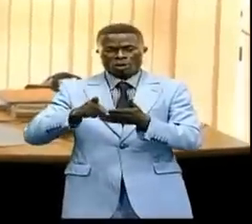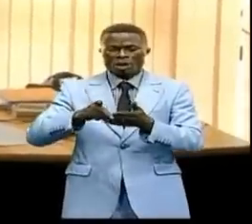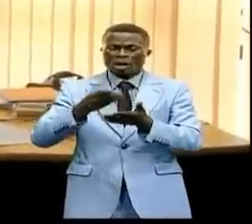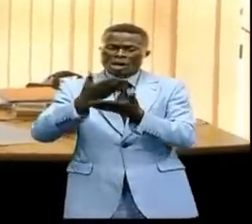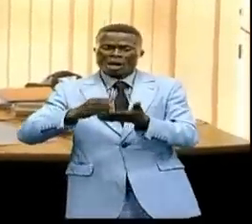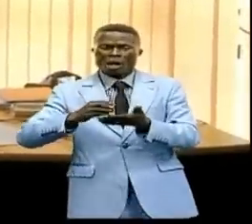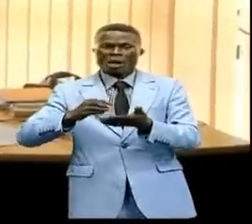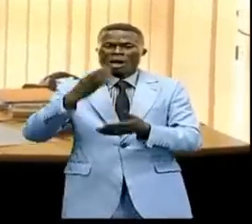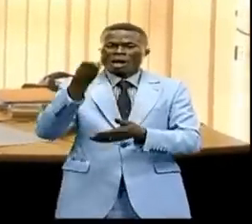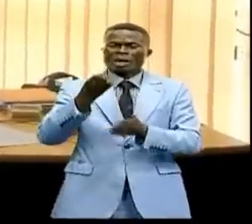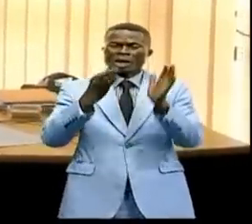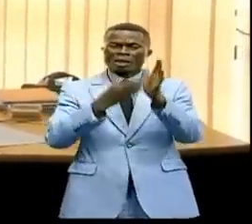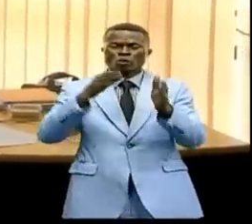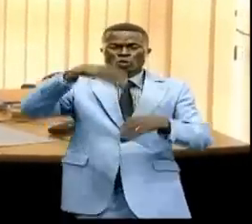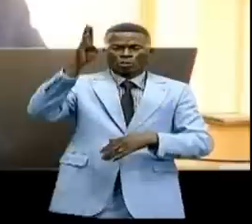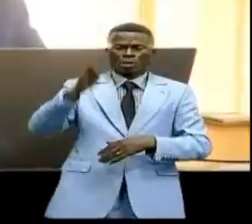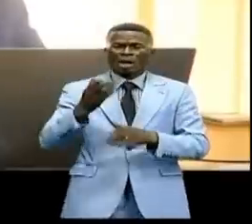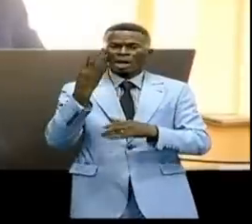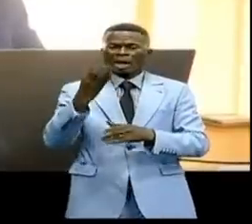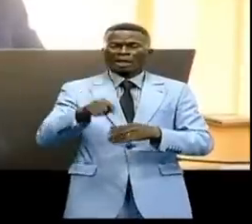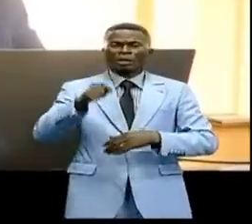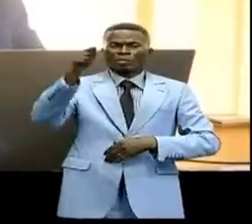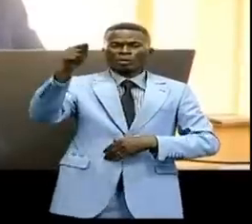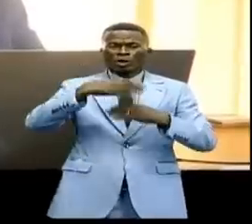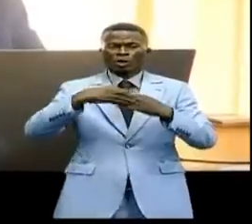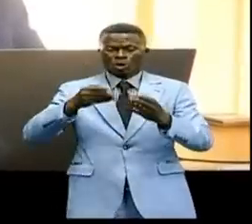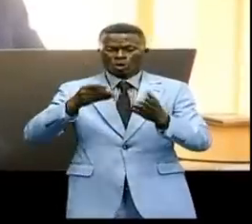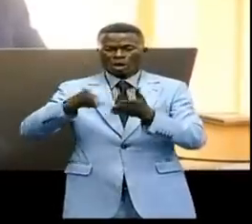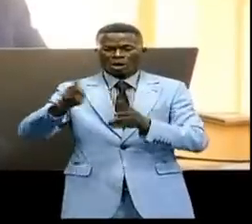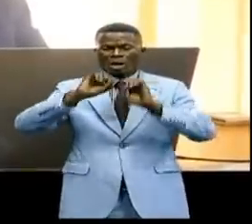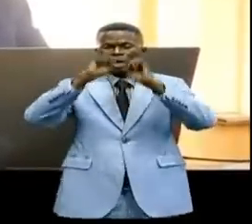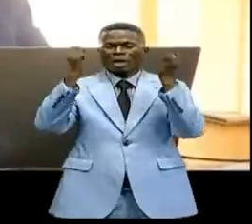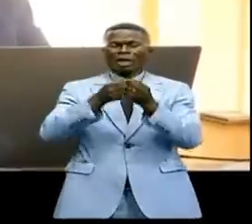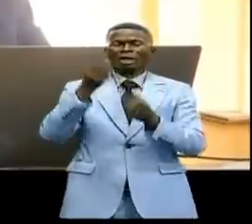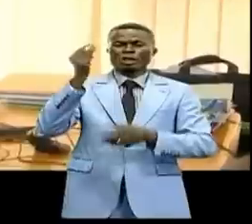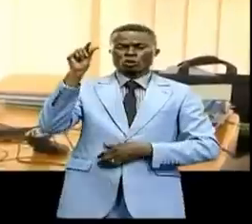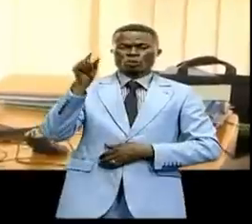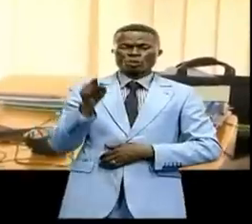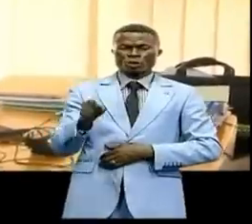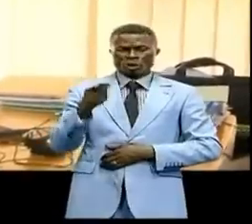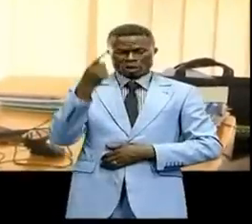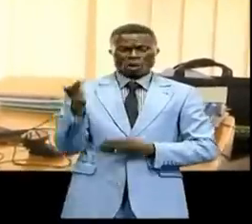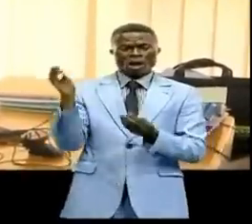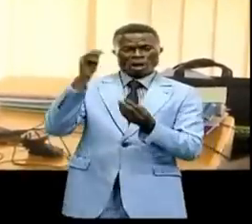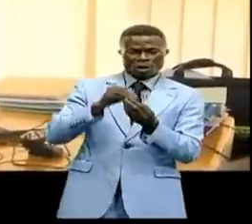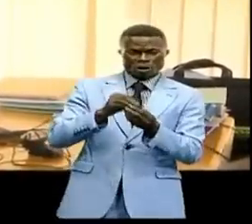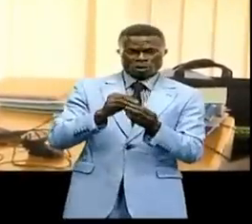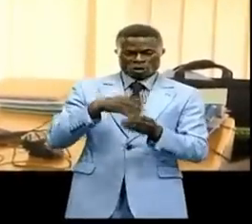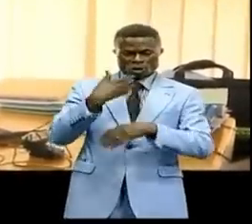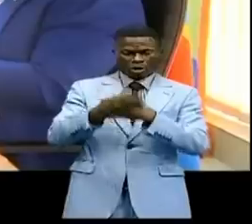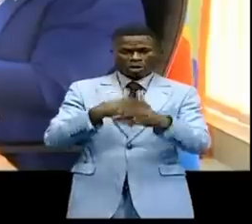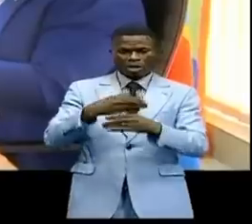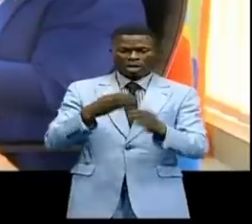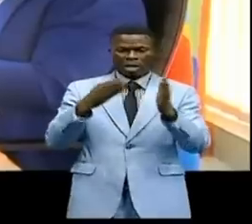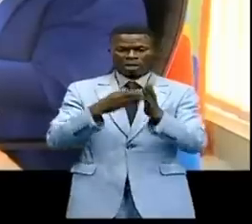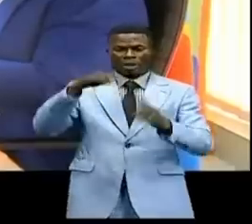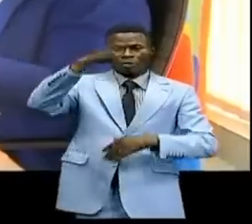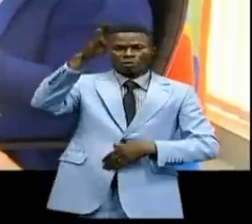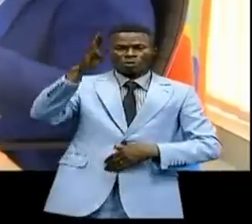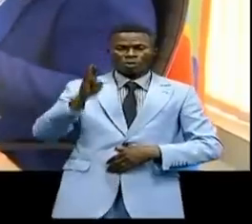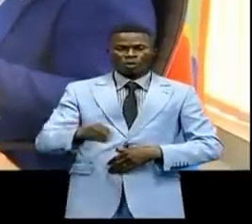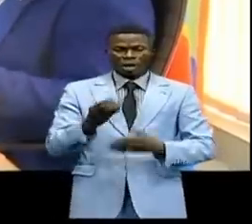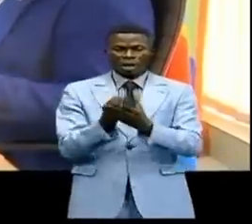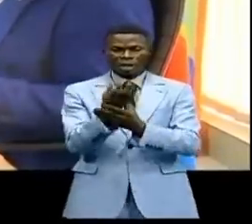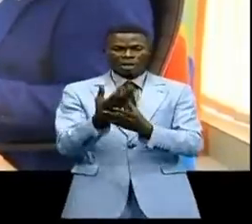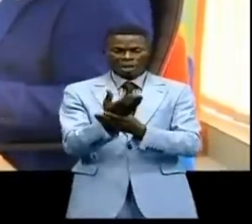de 48,4 millions de dollars de TVA remboursable à une société minière. À cela s'ajoute la réalisation de 9% des